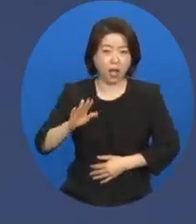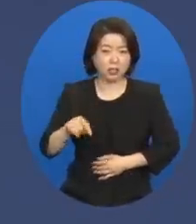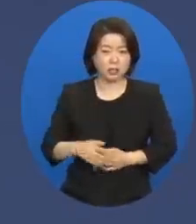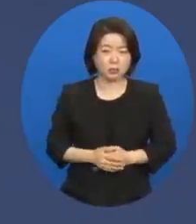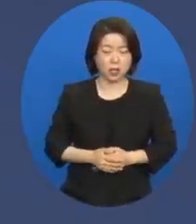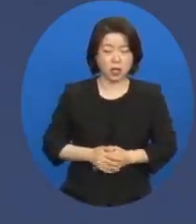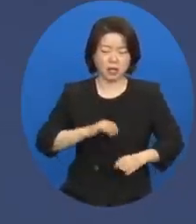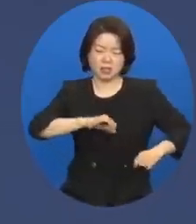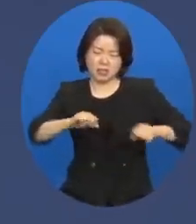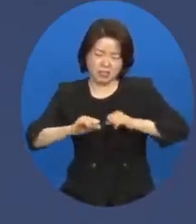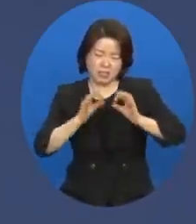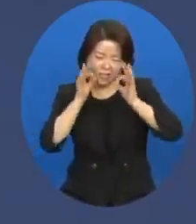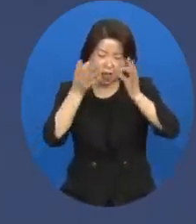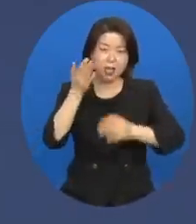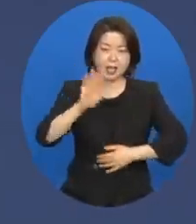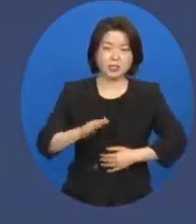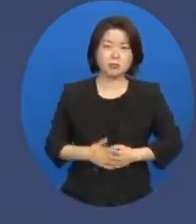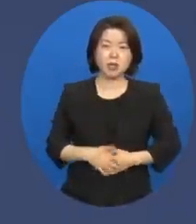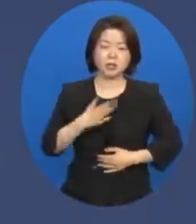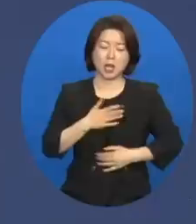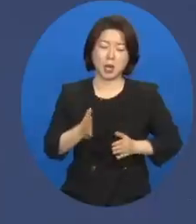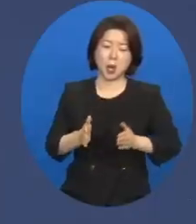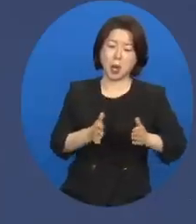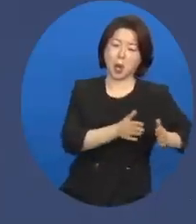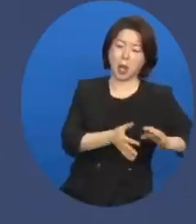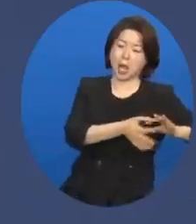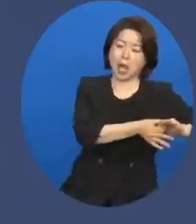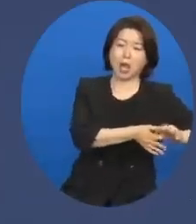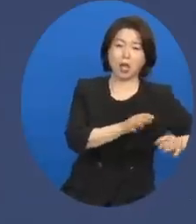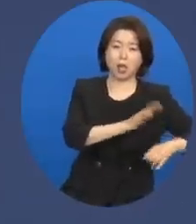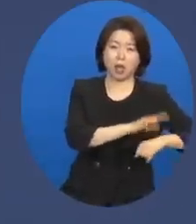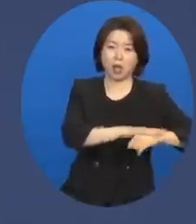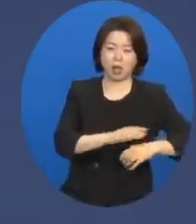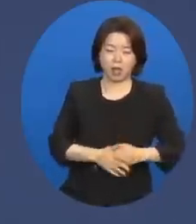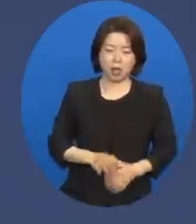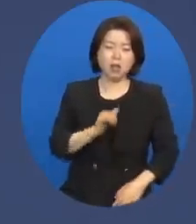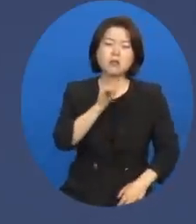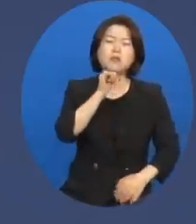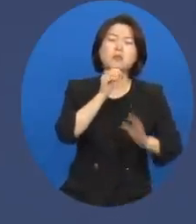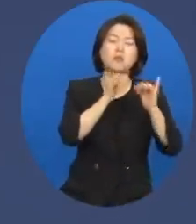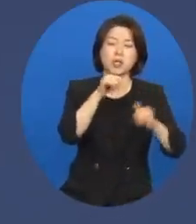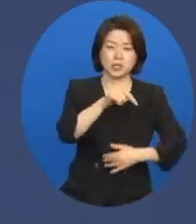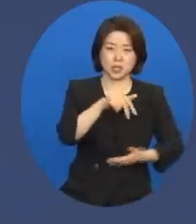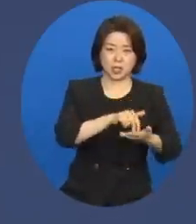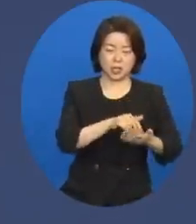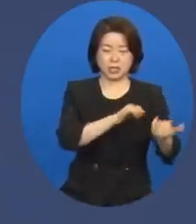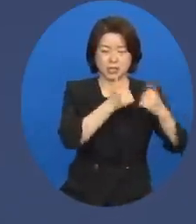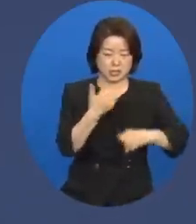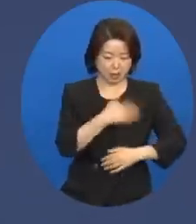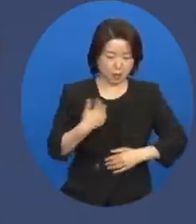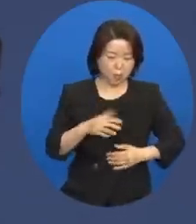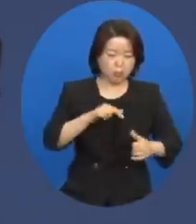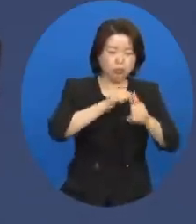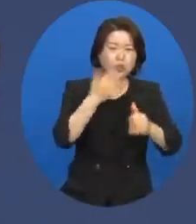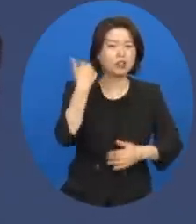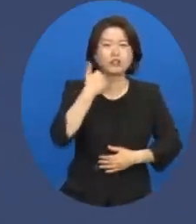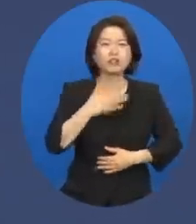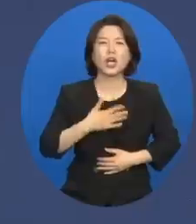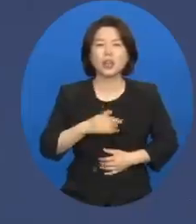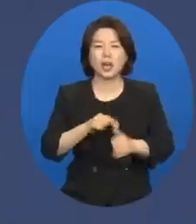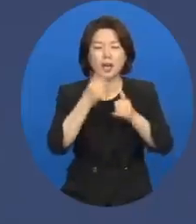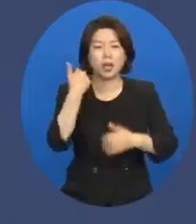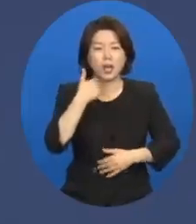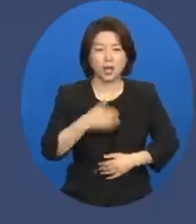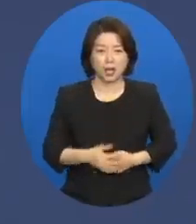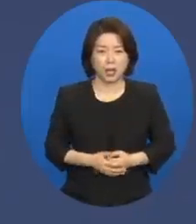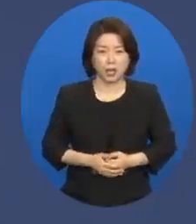그 몸부림을 하는데 나는 항상 어디에 서 있는 자면 곤고한 자로다. 사망의 몸에서 누가 나를 건져내랴.